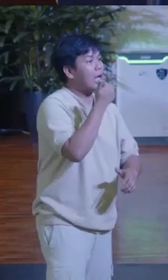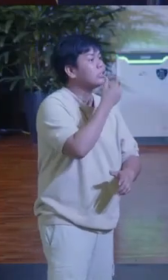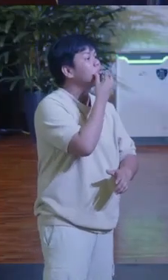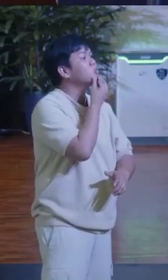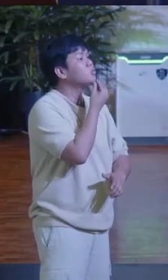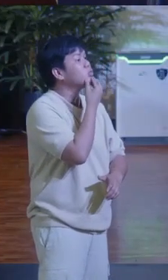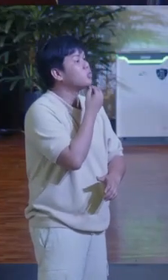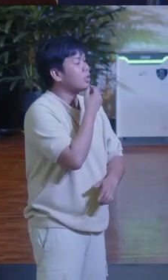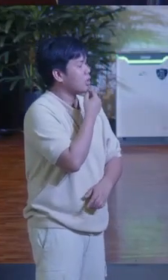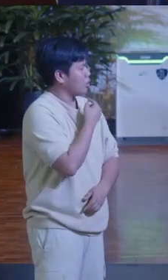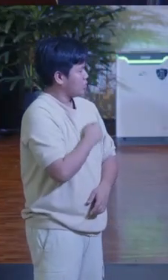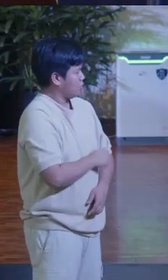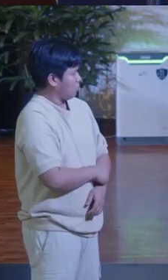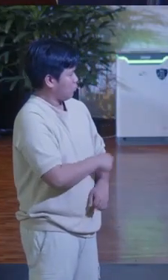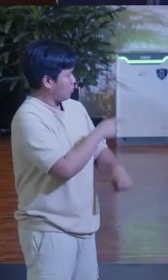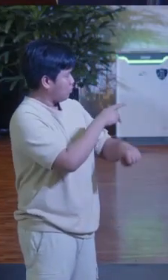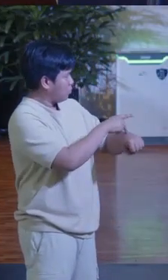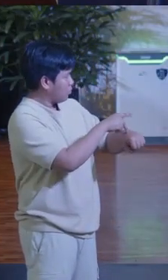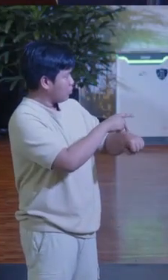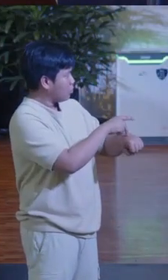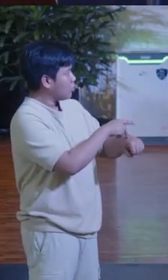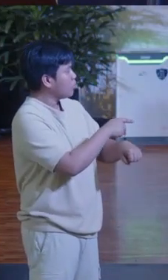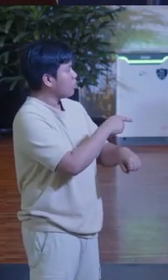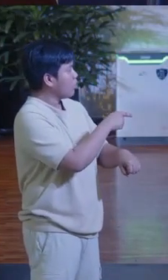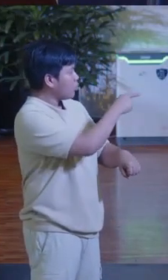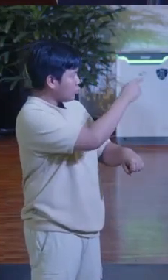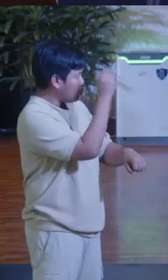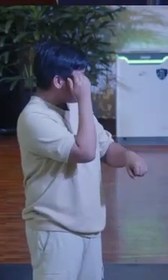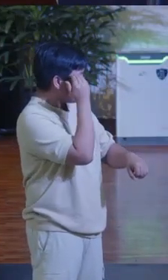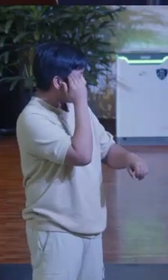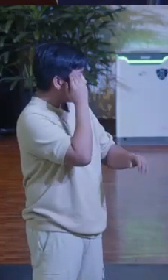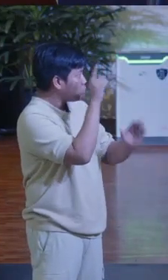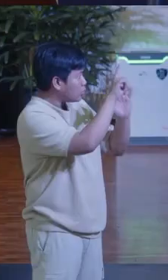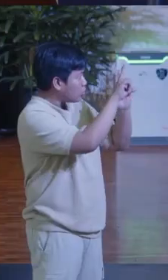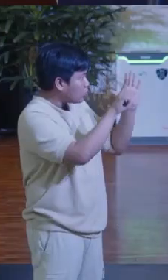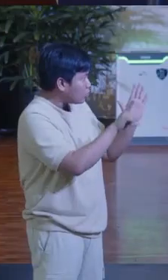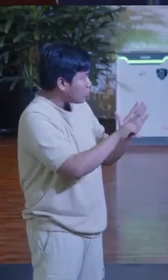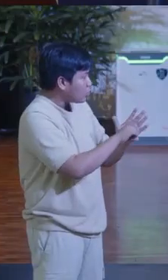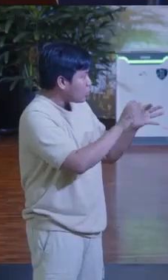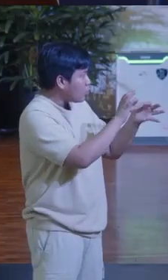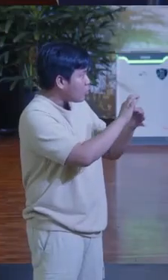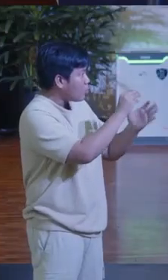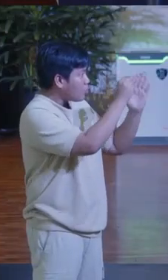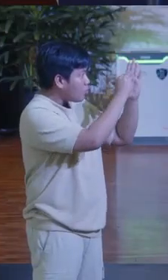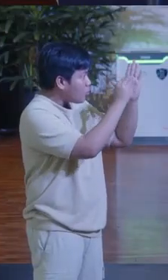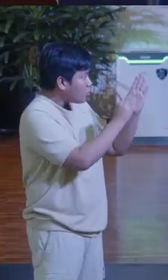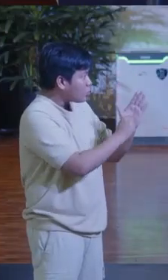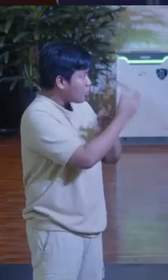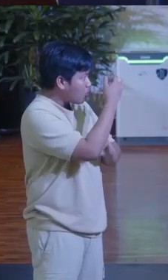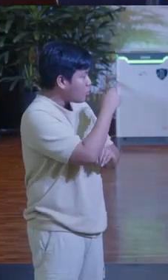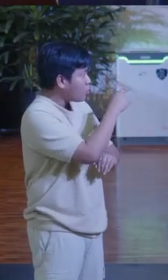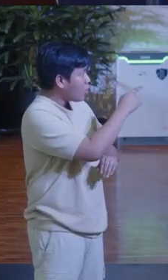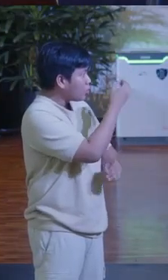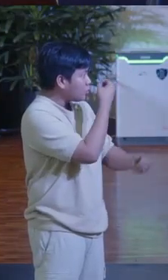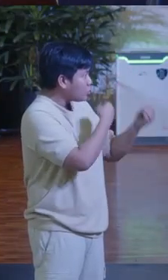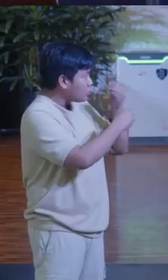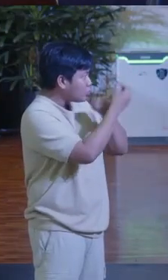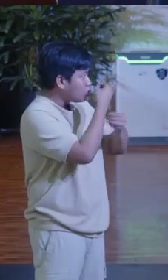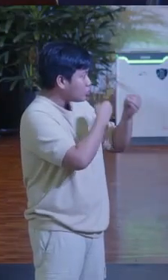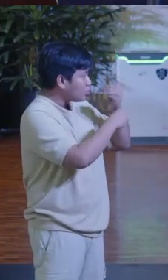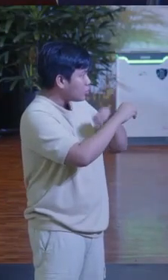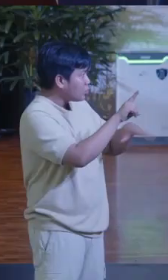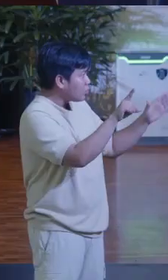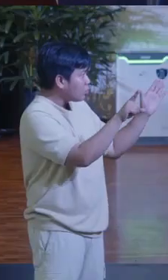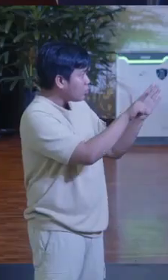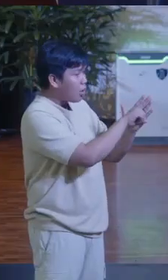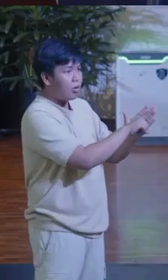mali yata yung ginagawa mo. Parang hindi yan kosher. Yung po ang term para sa mga allowed na foods,